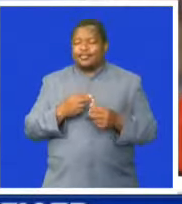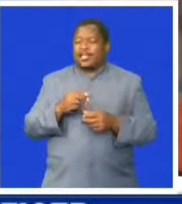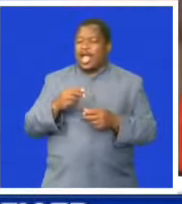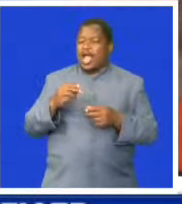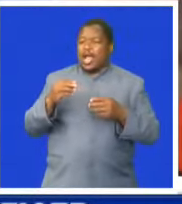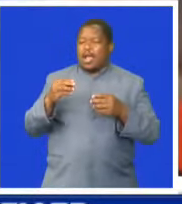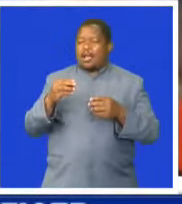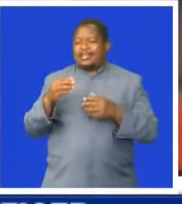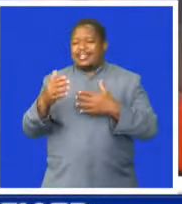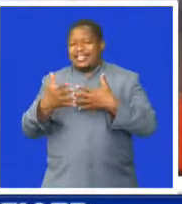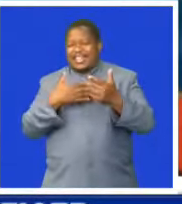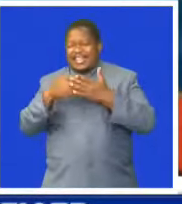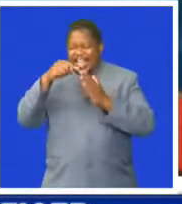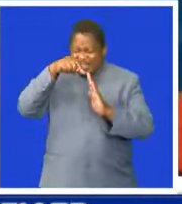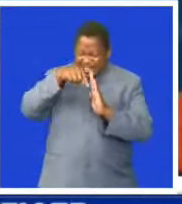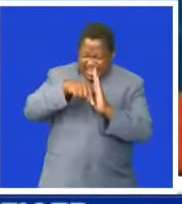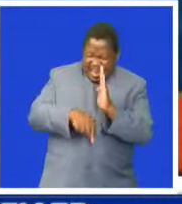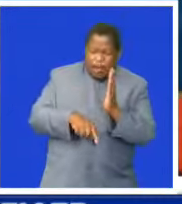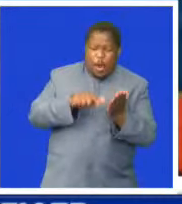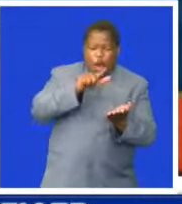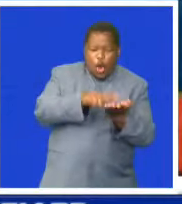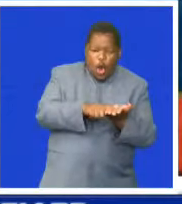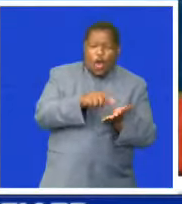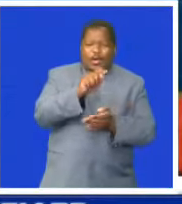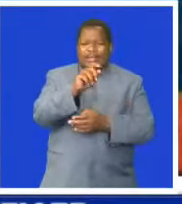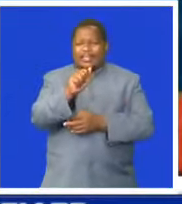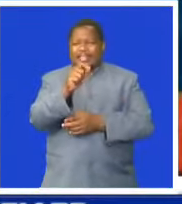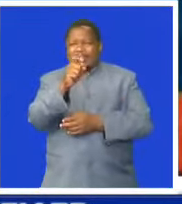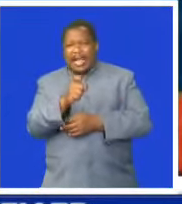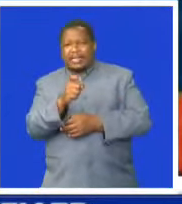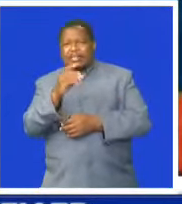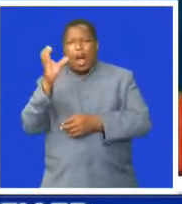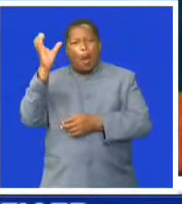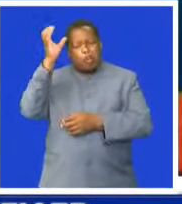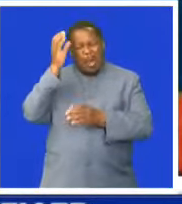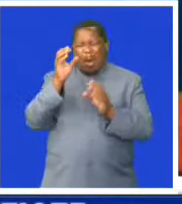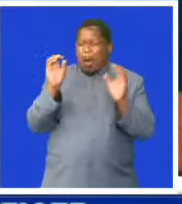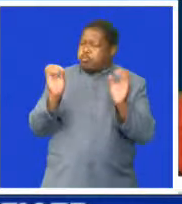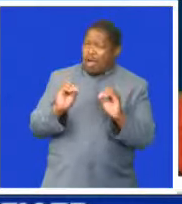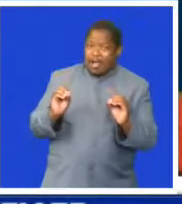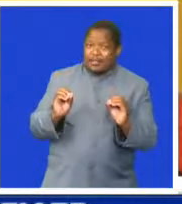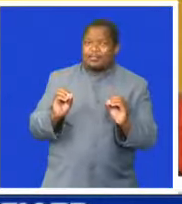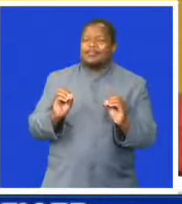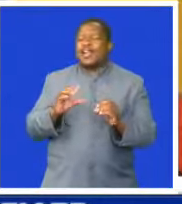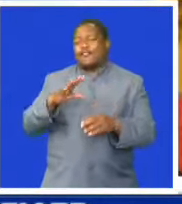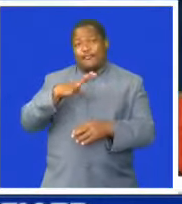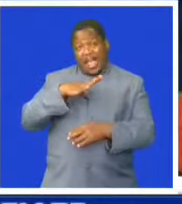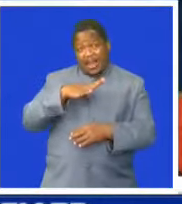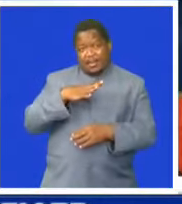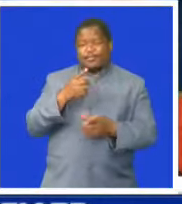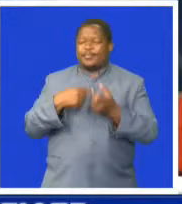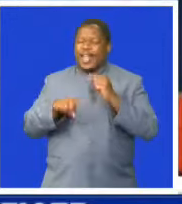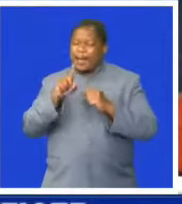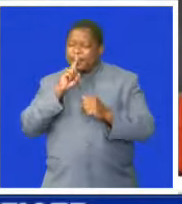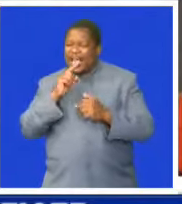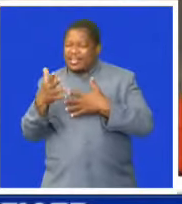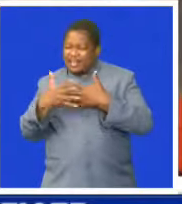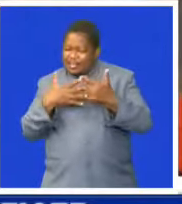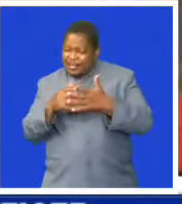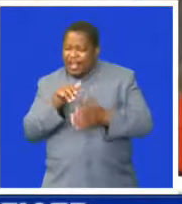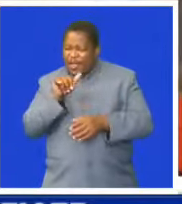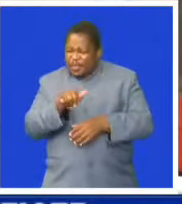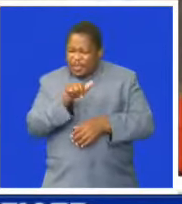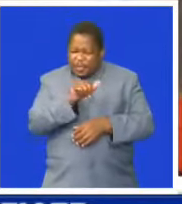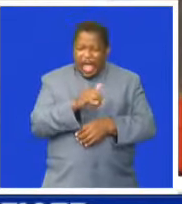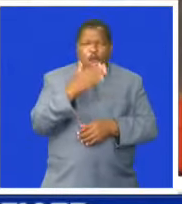lo understanda imithelo per se. Kepha yebo sibhekile ukuthi kufuna abe nayo leyo understanding yokuthi idini